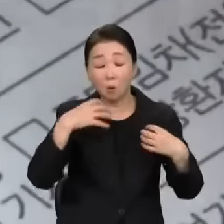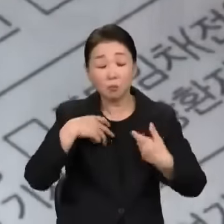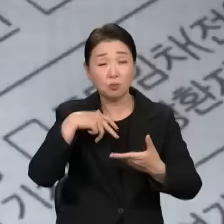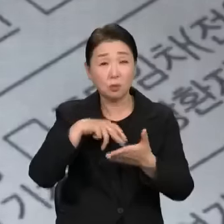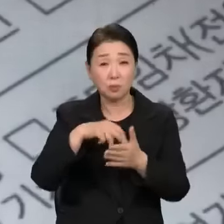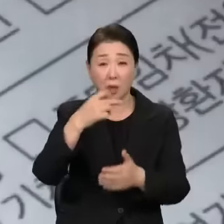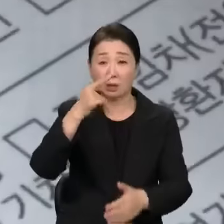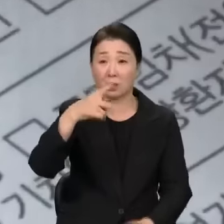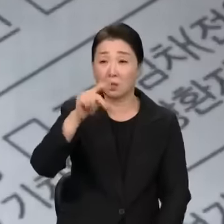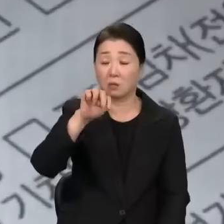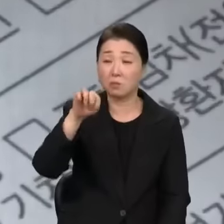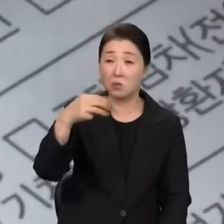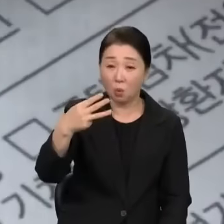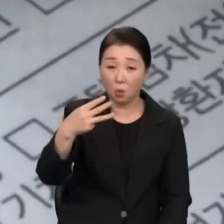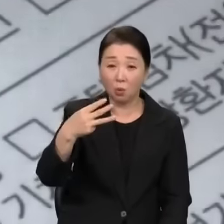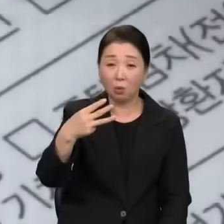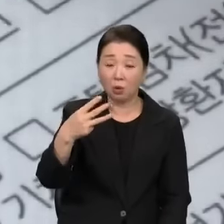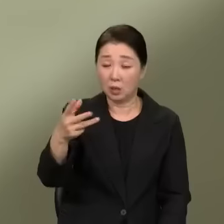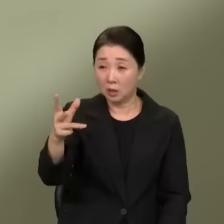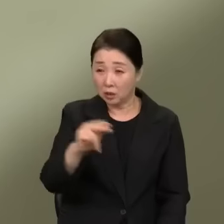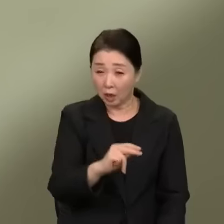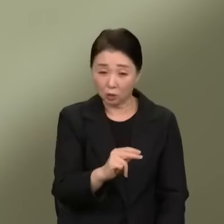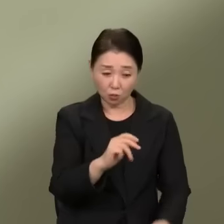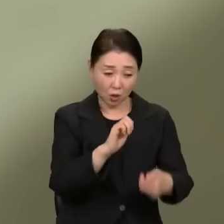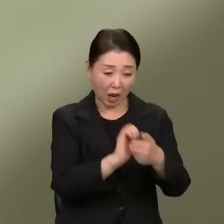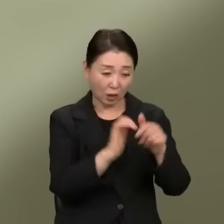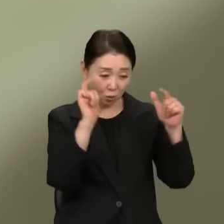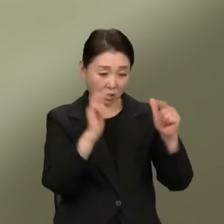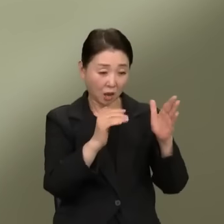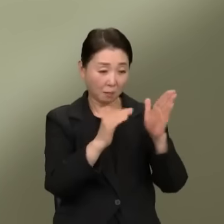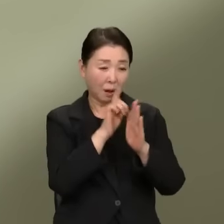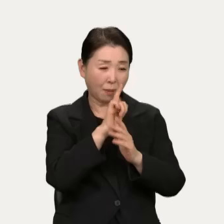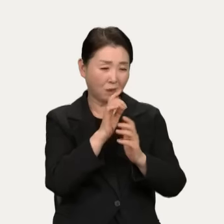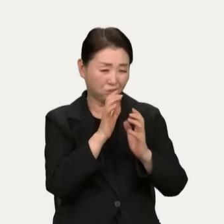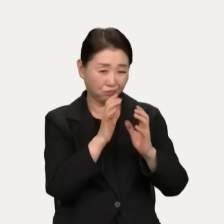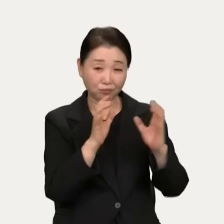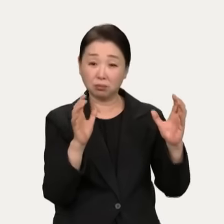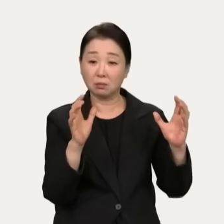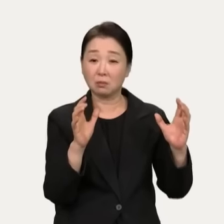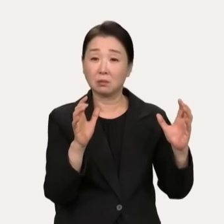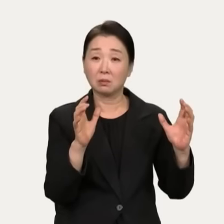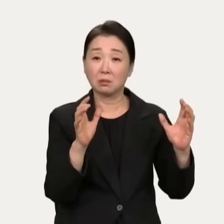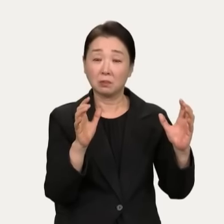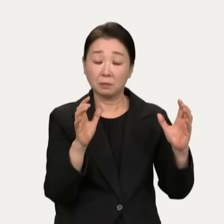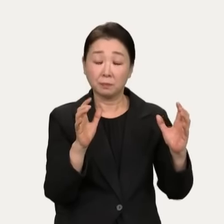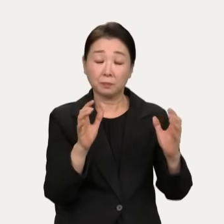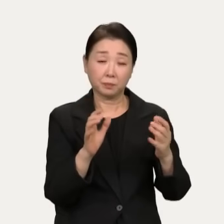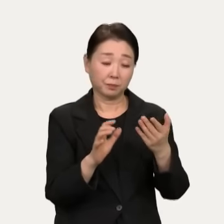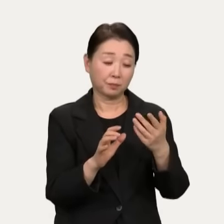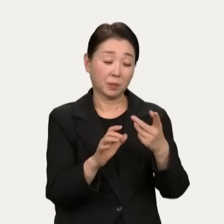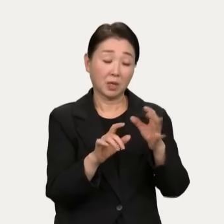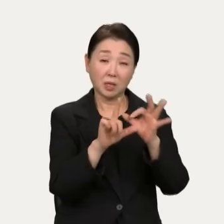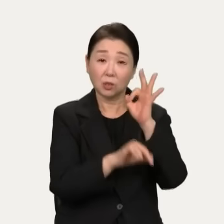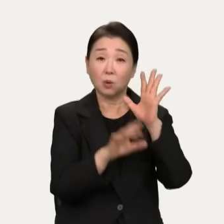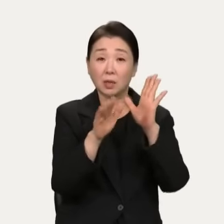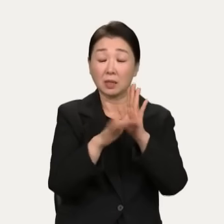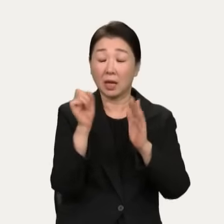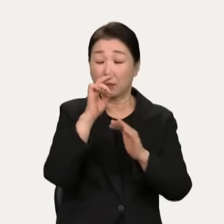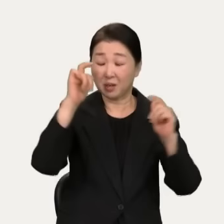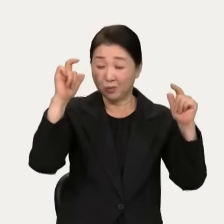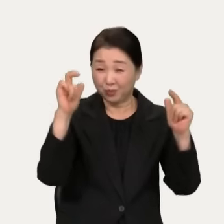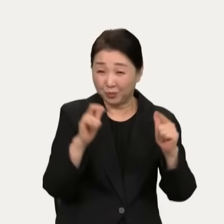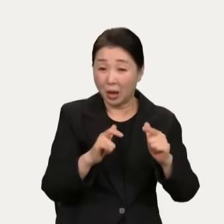디딤돌 대출 한도 축소를 두고 혼선을 빚져 입니다 지난달 급작스럽게 한도를 줄이다